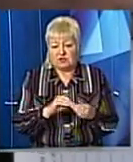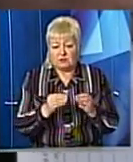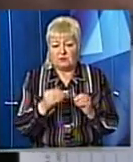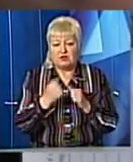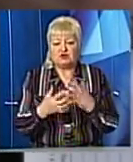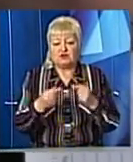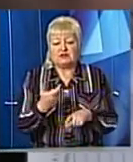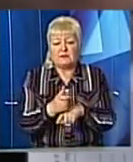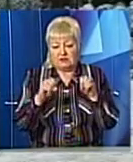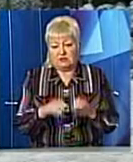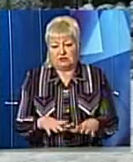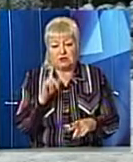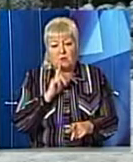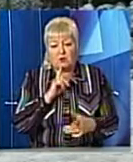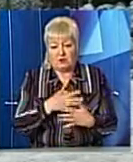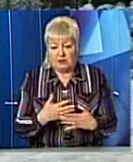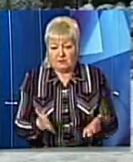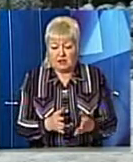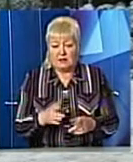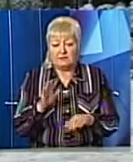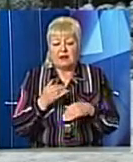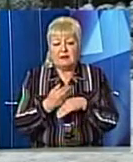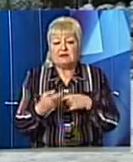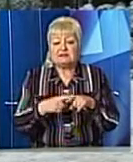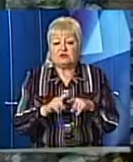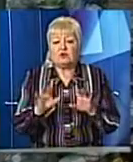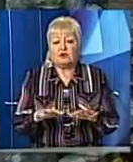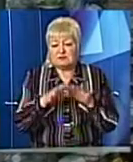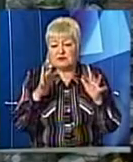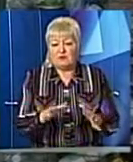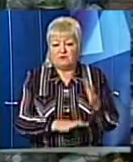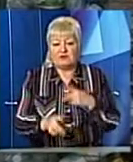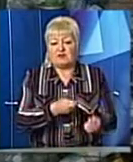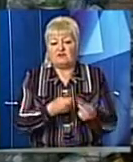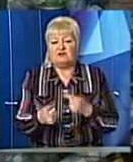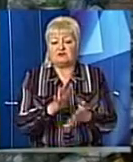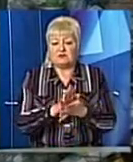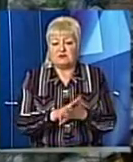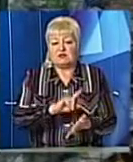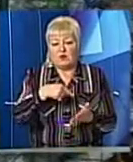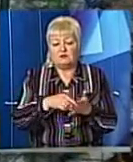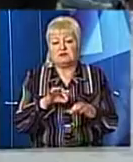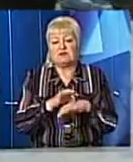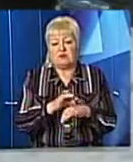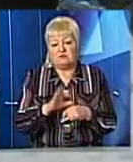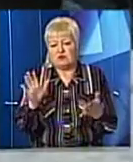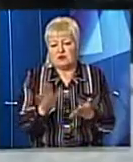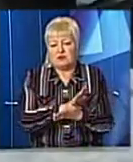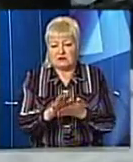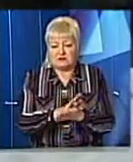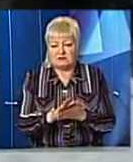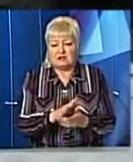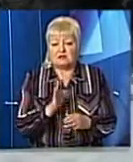500 тонн побутових відходів. Після того, як з переповнених майданчиків вивезуть сміття, у місті проведуть дератизацію. Надалі, якщо